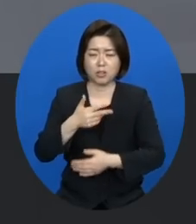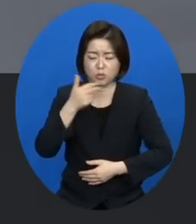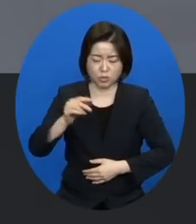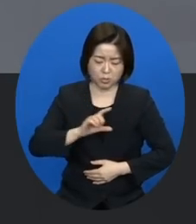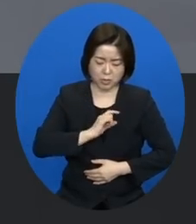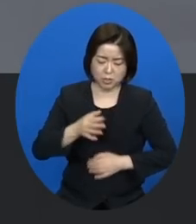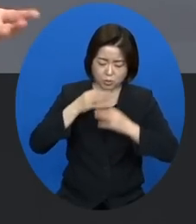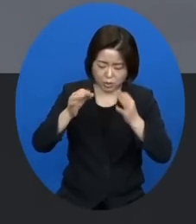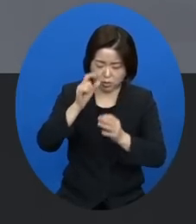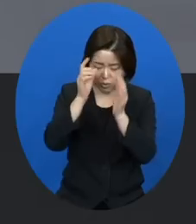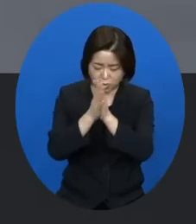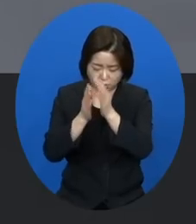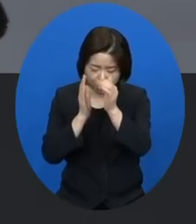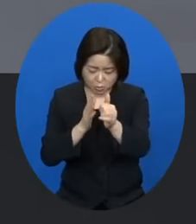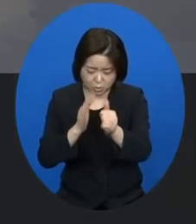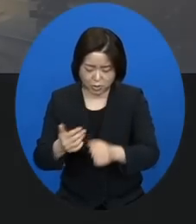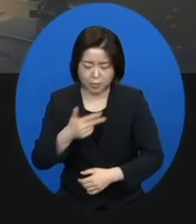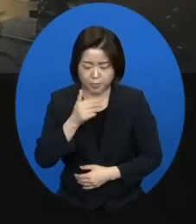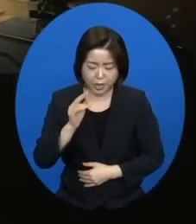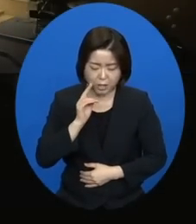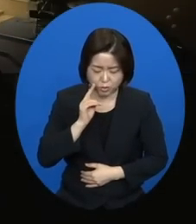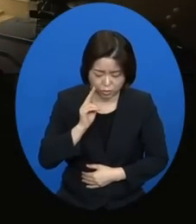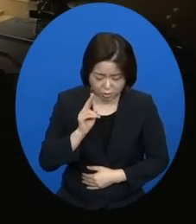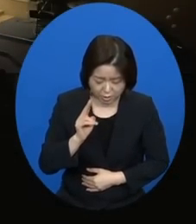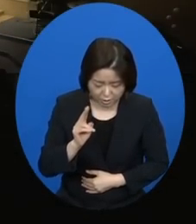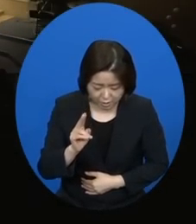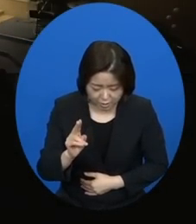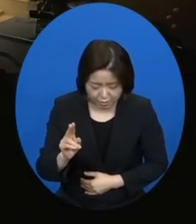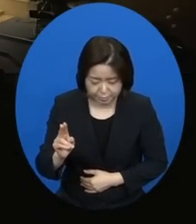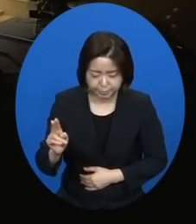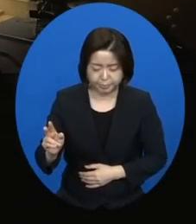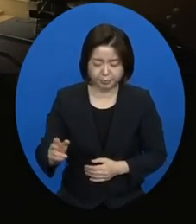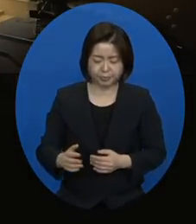외치고 기도하겠습니다. 주여